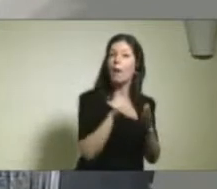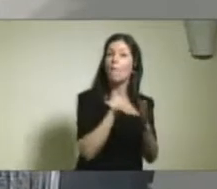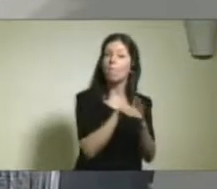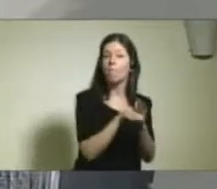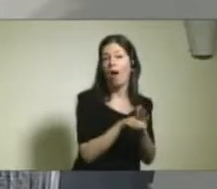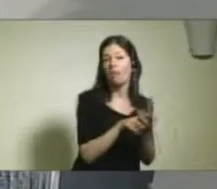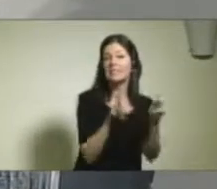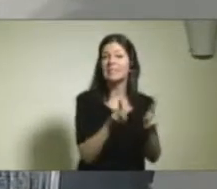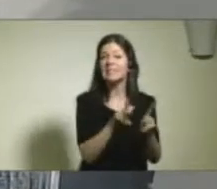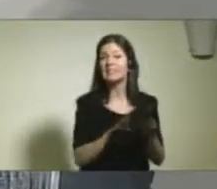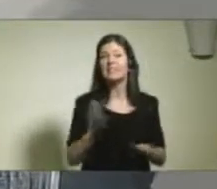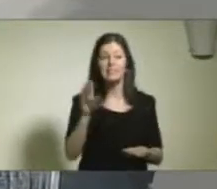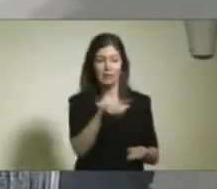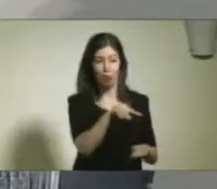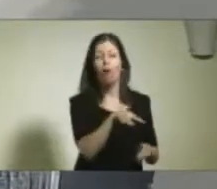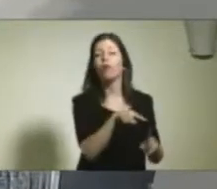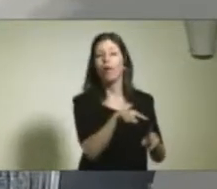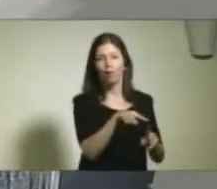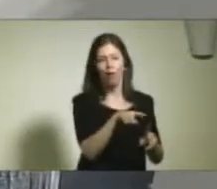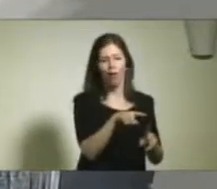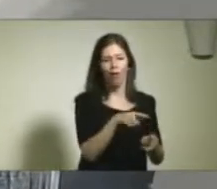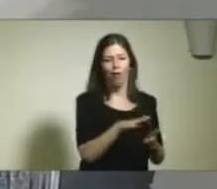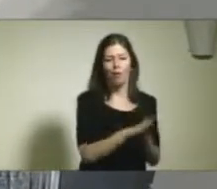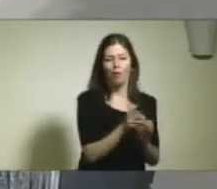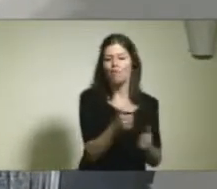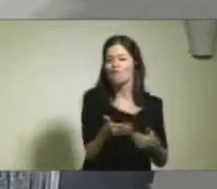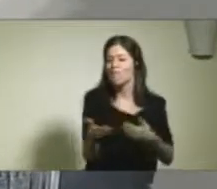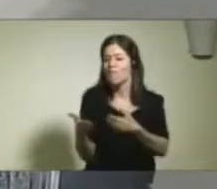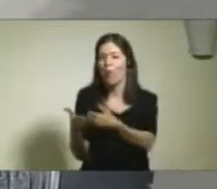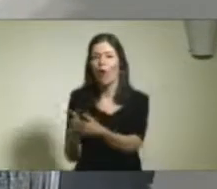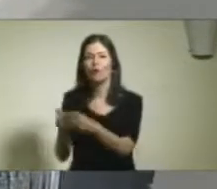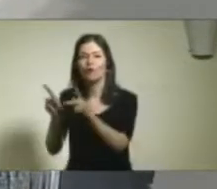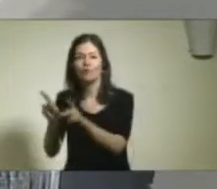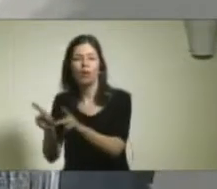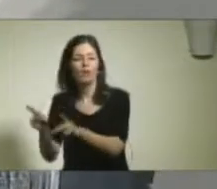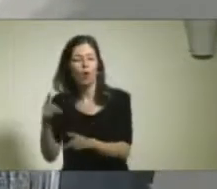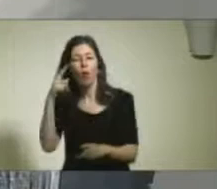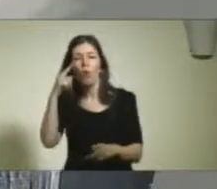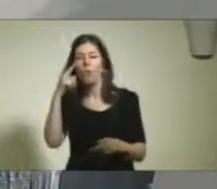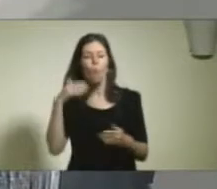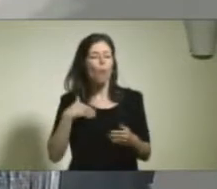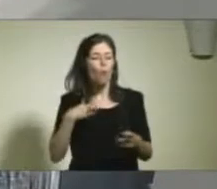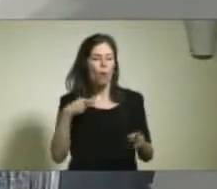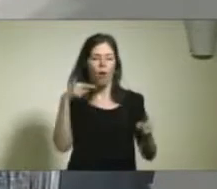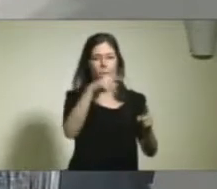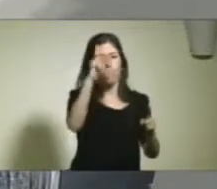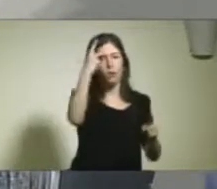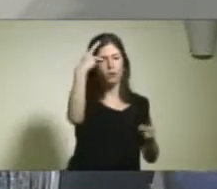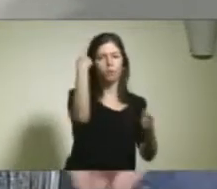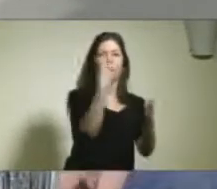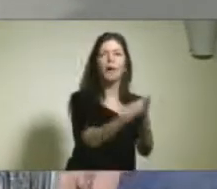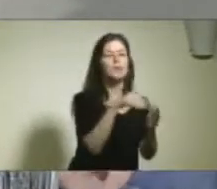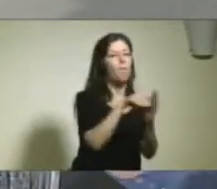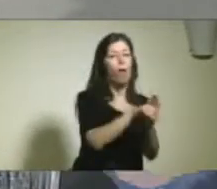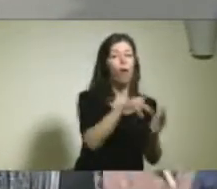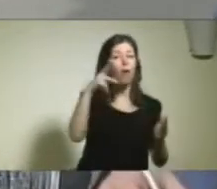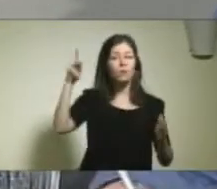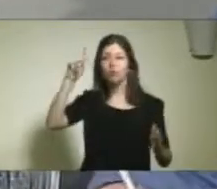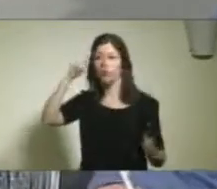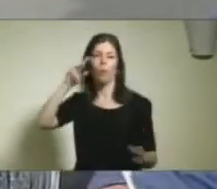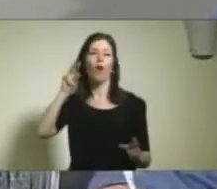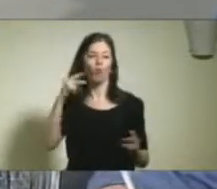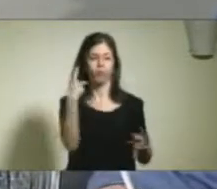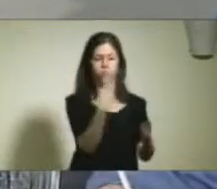en difficulté. C'est une politique interne à la banque, ça n'a rien à voir avec le gouvernement. La